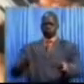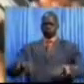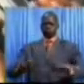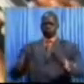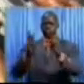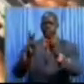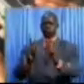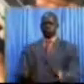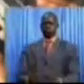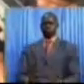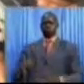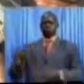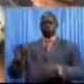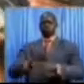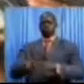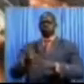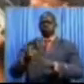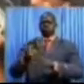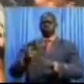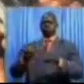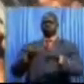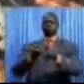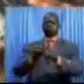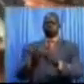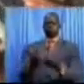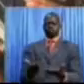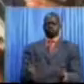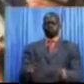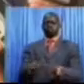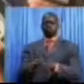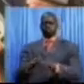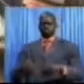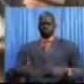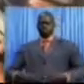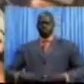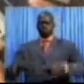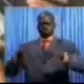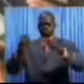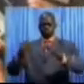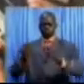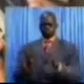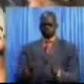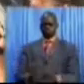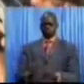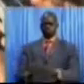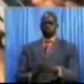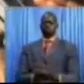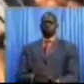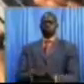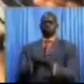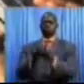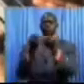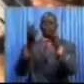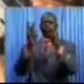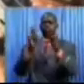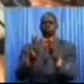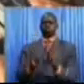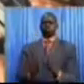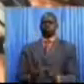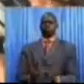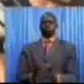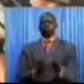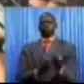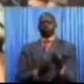les gens sont formés, quand la population est formée comme ça, surtout la jeunesse, ces gens peuvent très vite secourir des gens et en